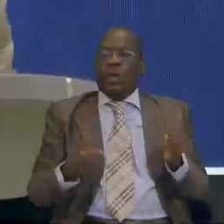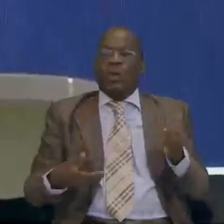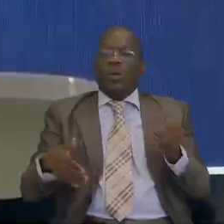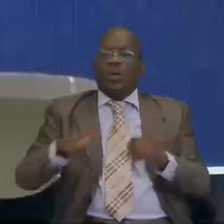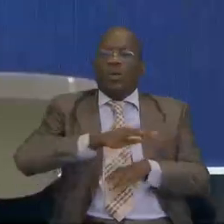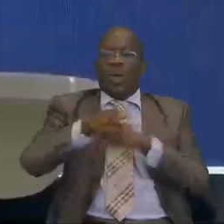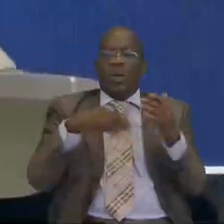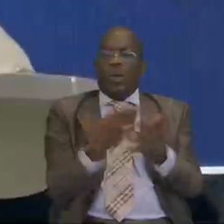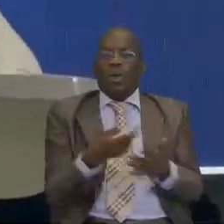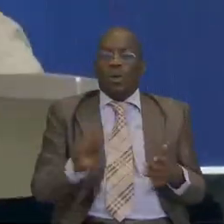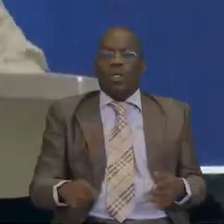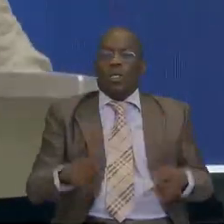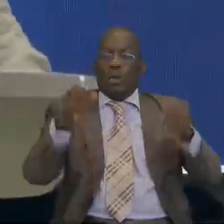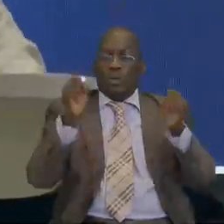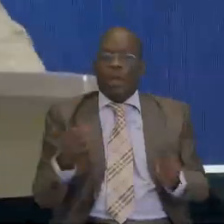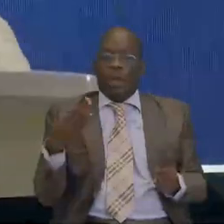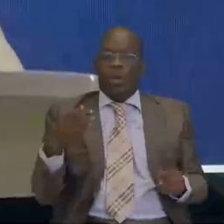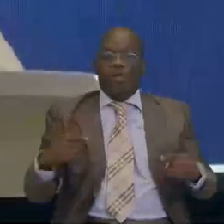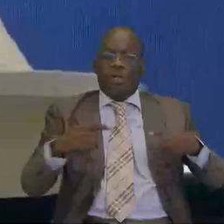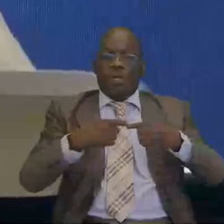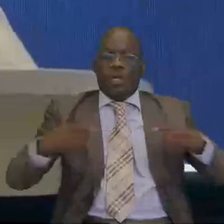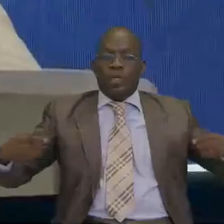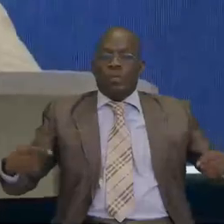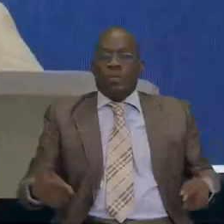La puissance sur toute la puissance de l'ennemi.